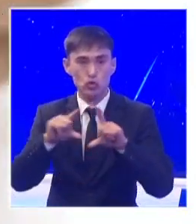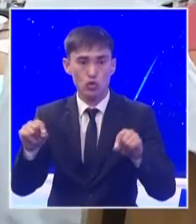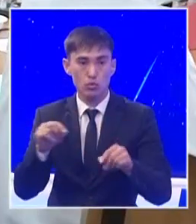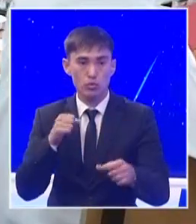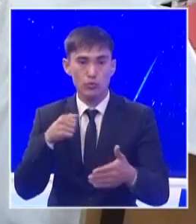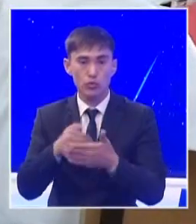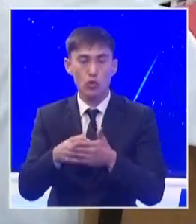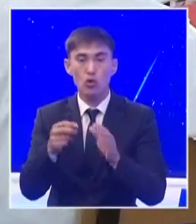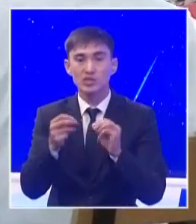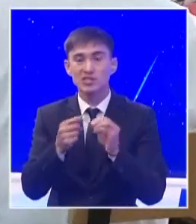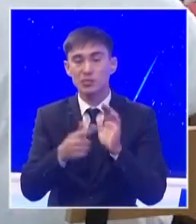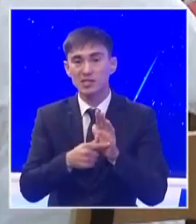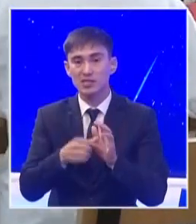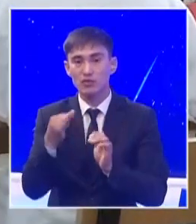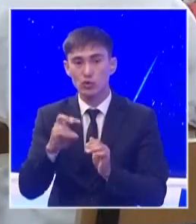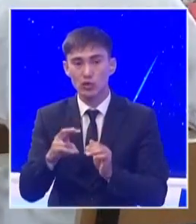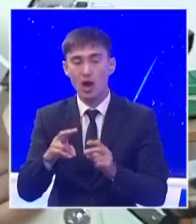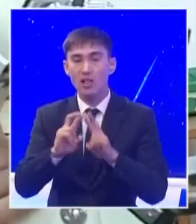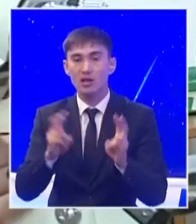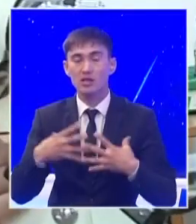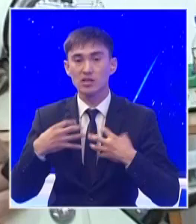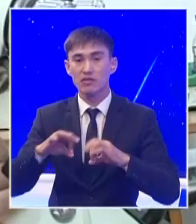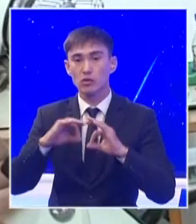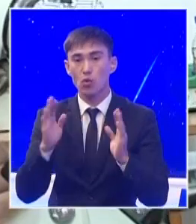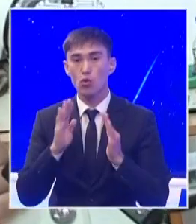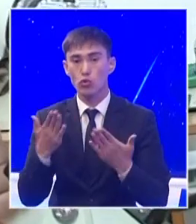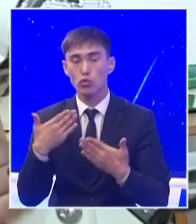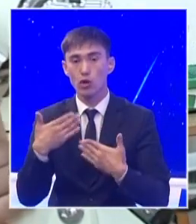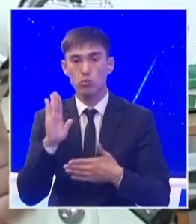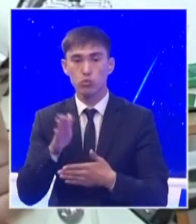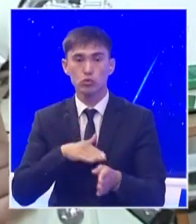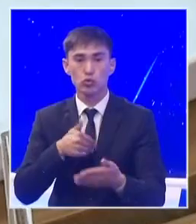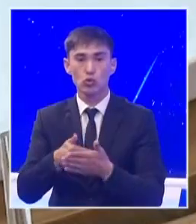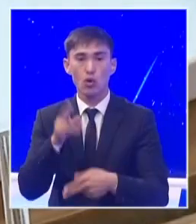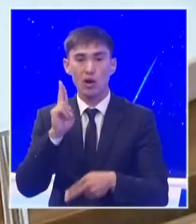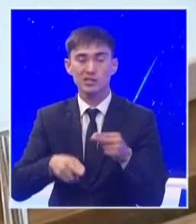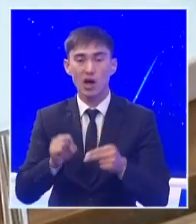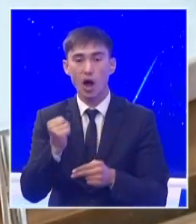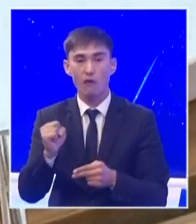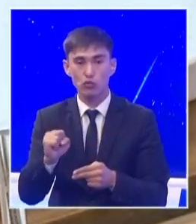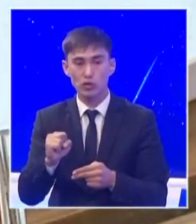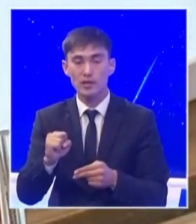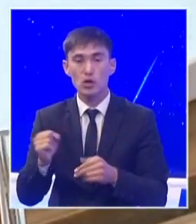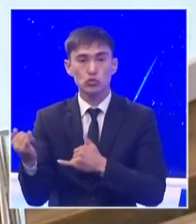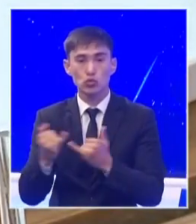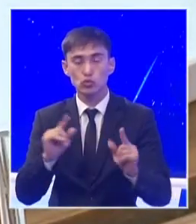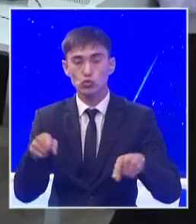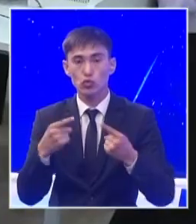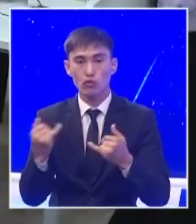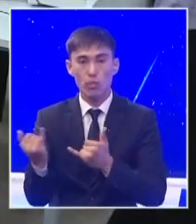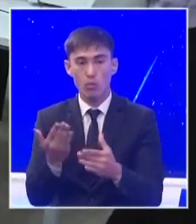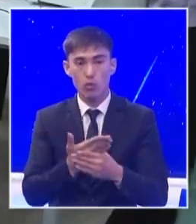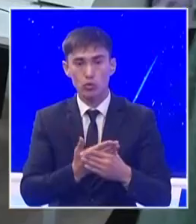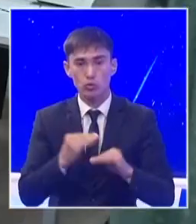до 17 июня, то лагеря оздоровительного отдыха продолжат функционировать вплоть до конца августа. Созданные условия смогут помочь ученикам